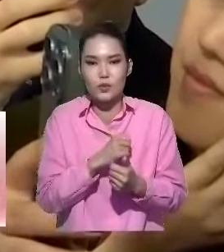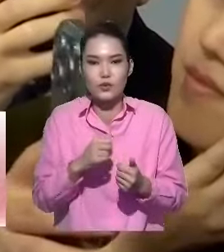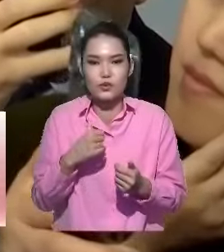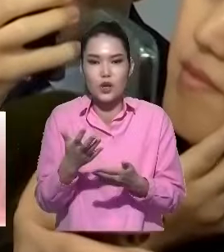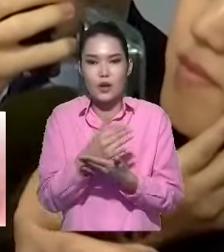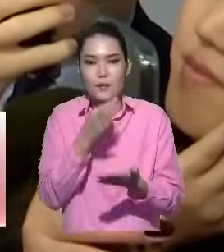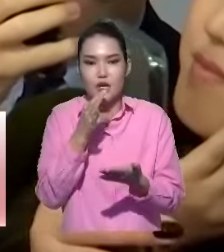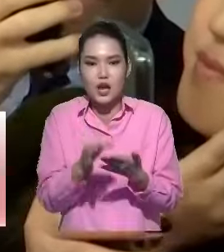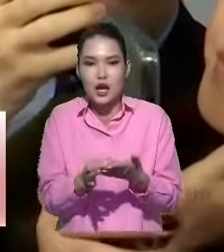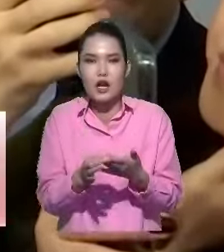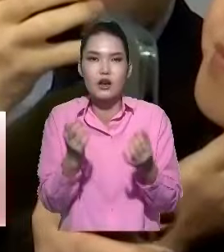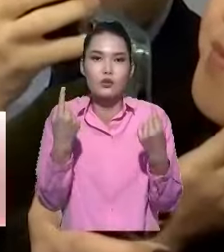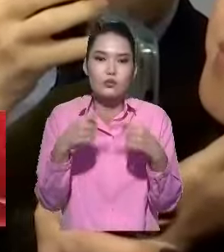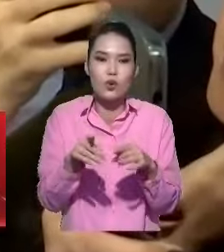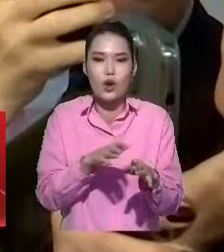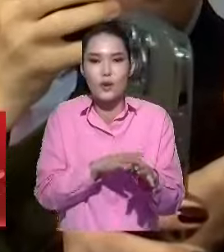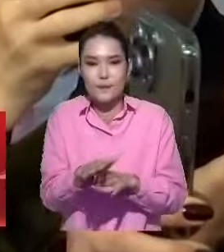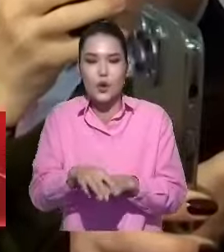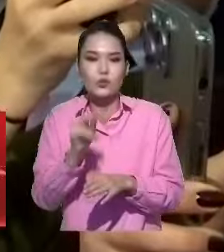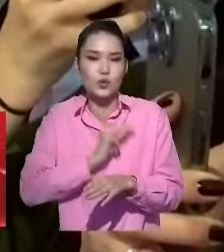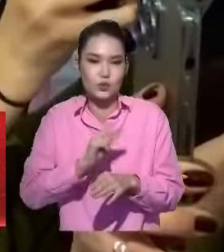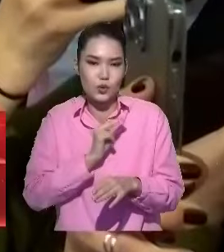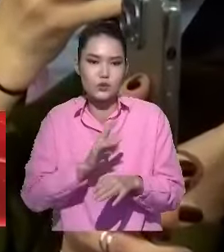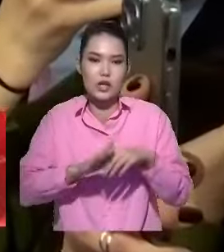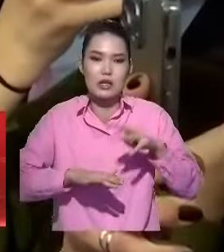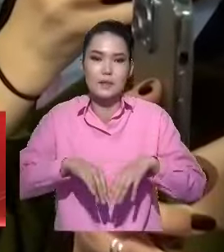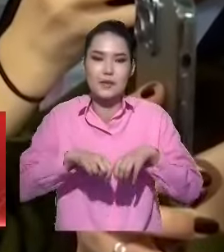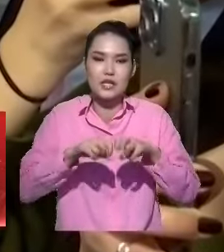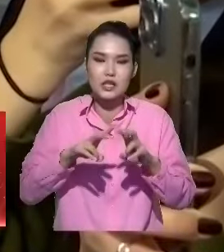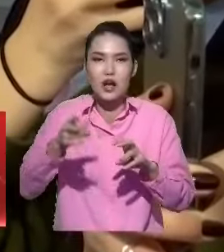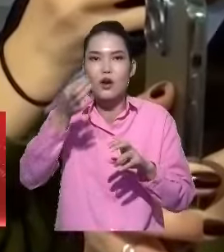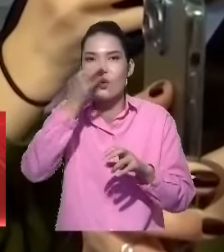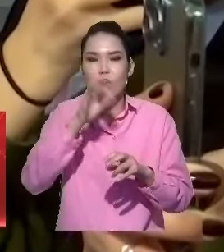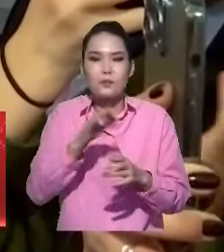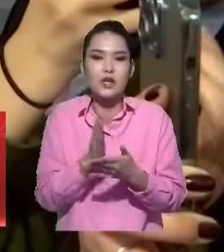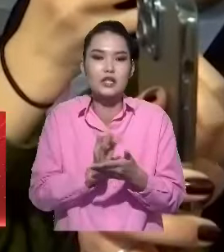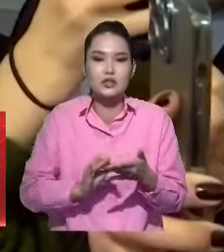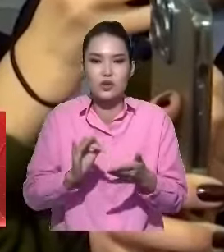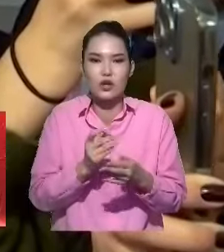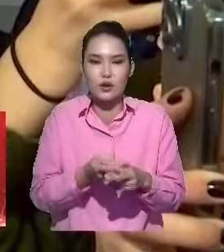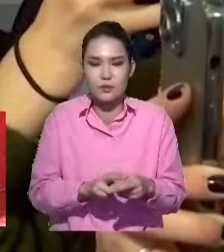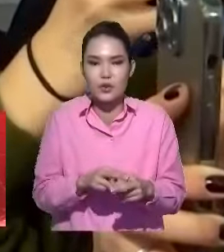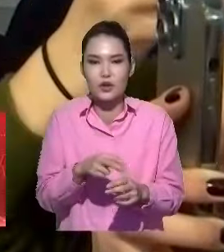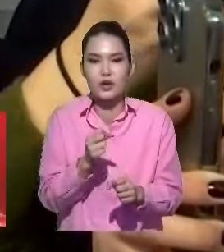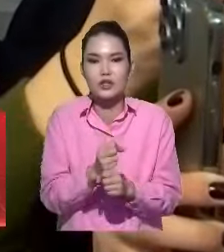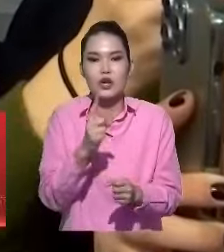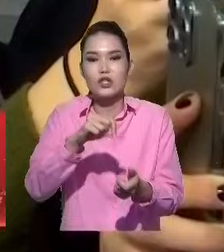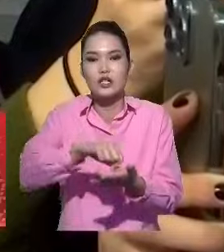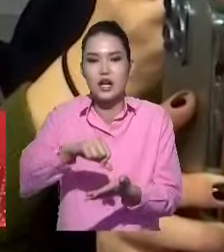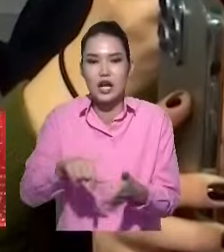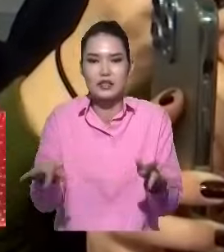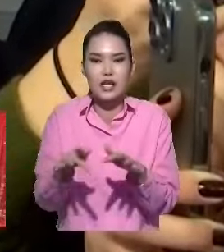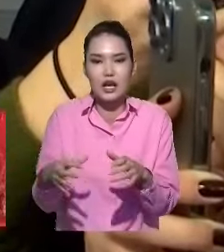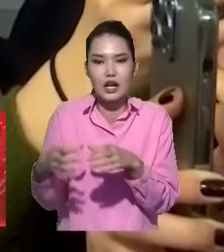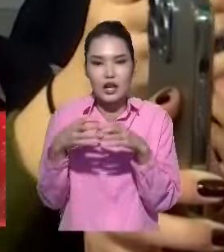чрезвычайным ситуациям полностью отработало и все свои силы приложило для того, чтобы своих же коллег-спасателей и организации,